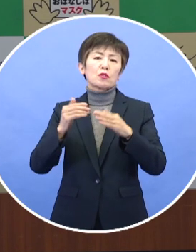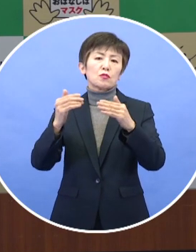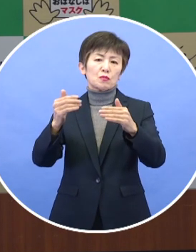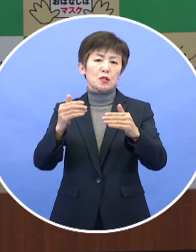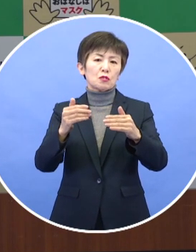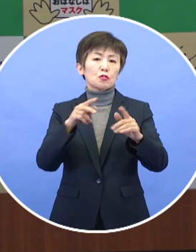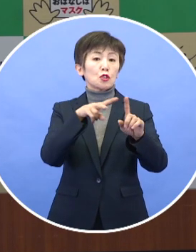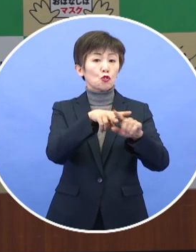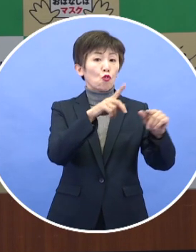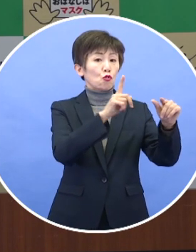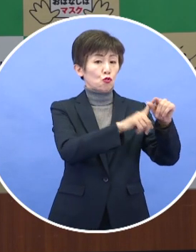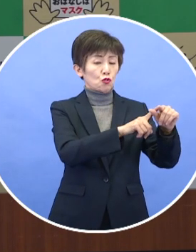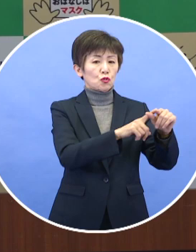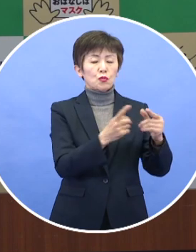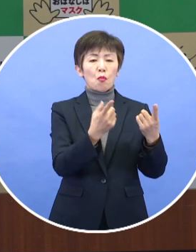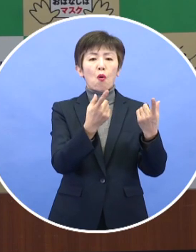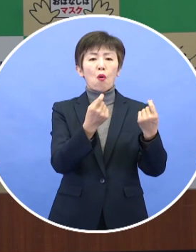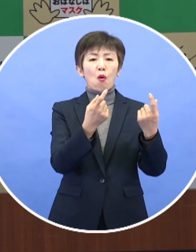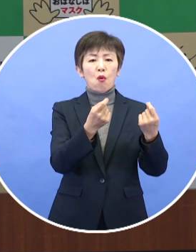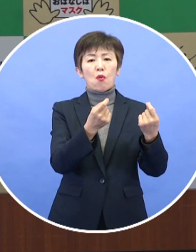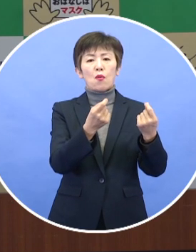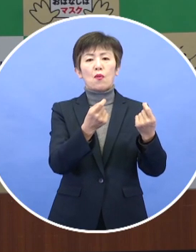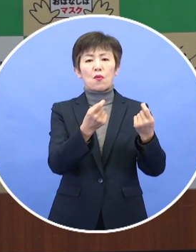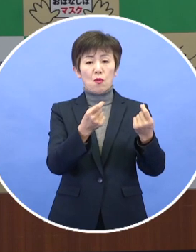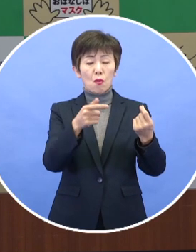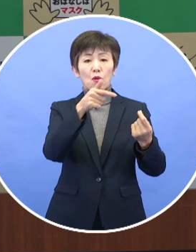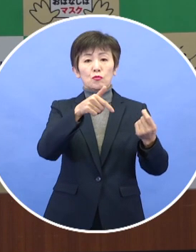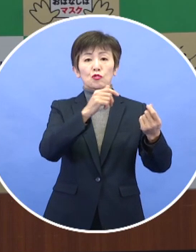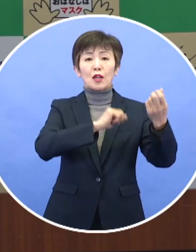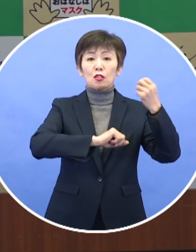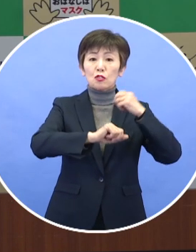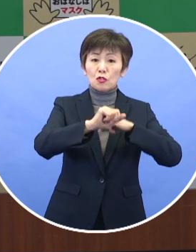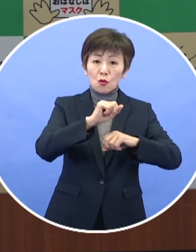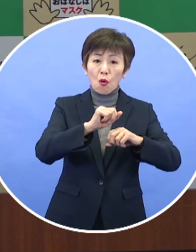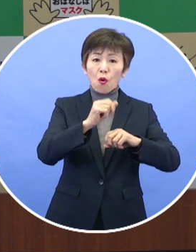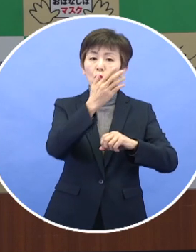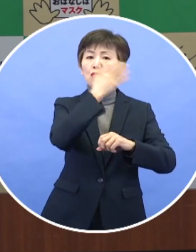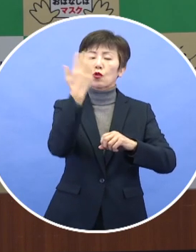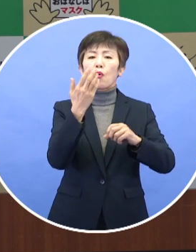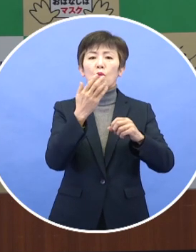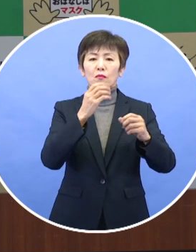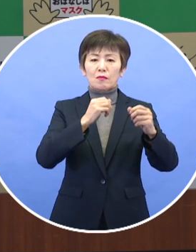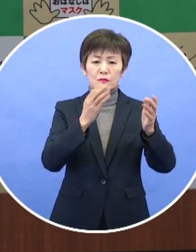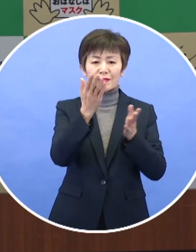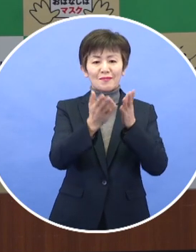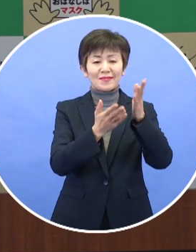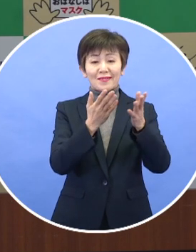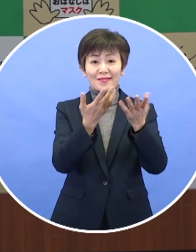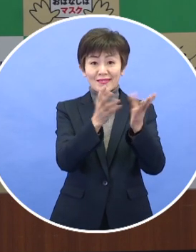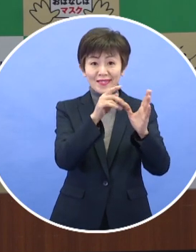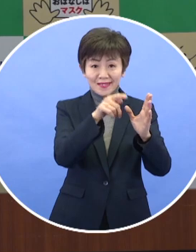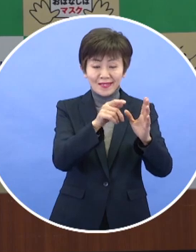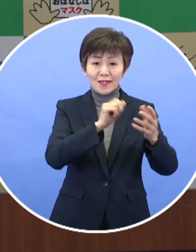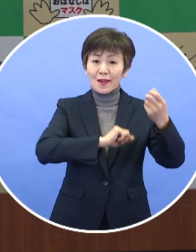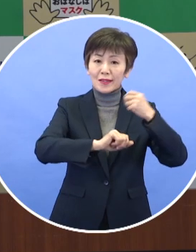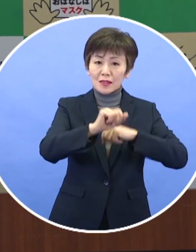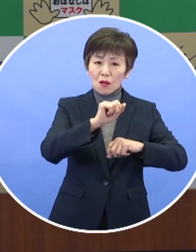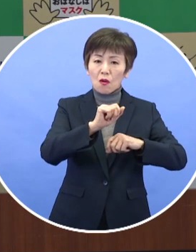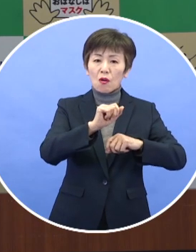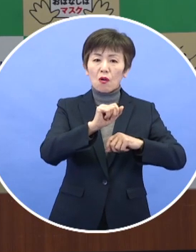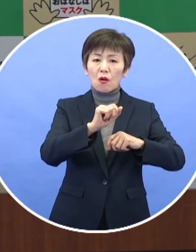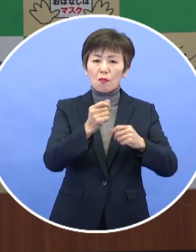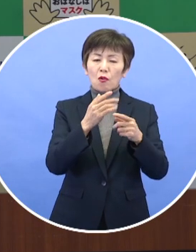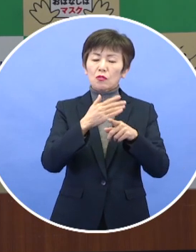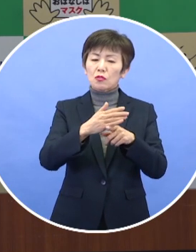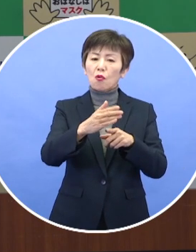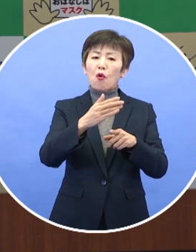たしております。市や町に対しても部活動、スポ少、まあ、そういったものの活動をこうした考え方でですね、